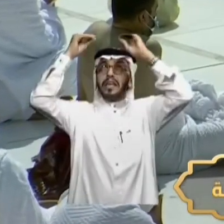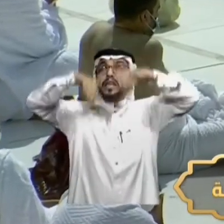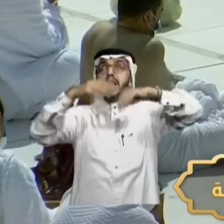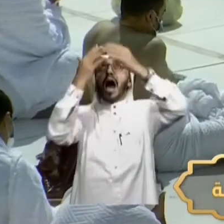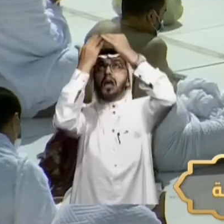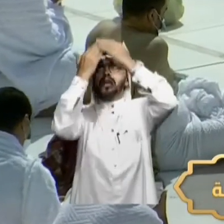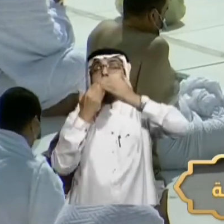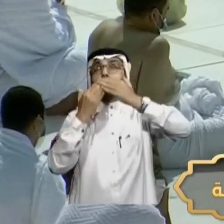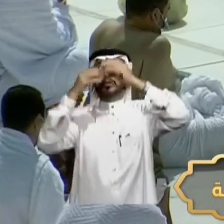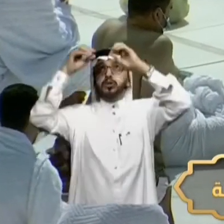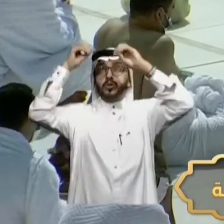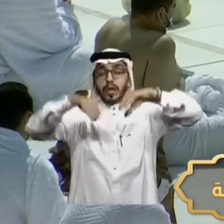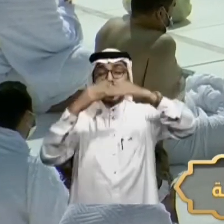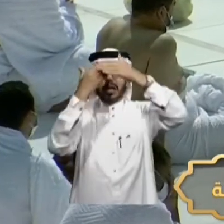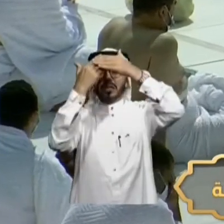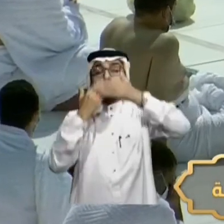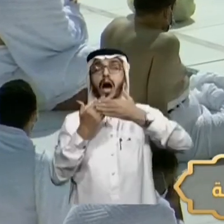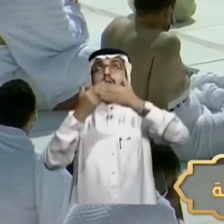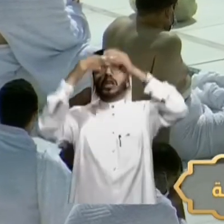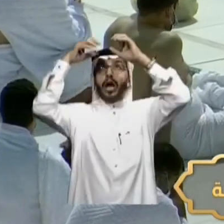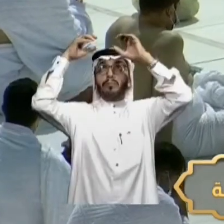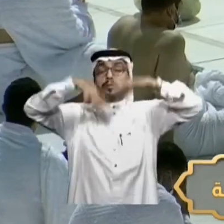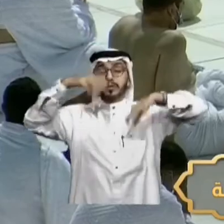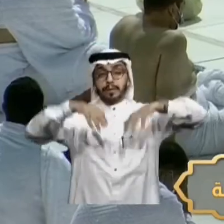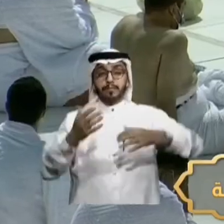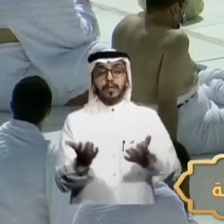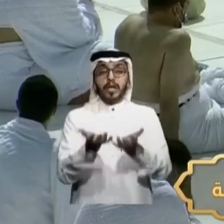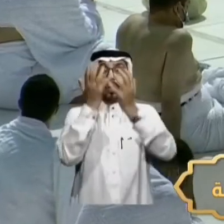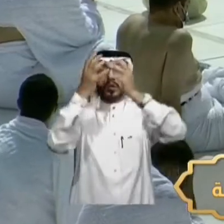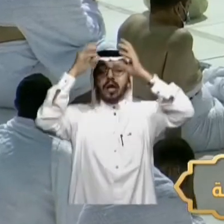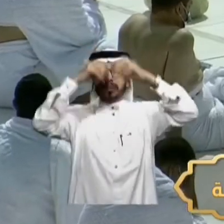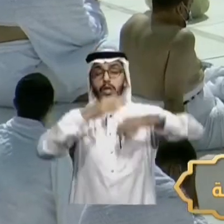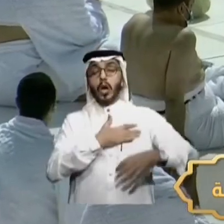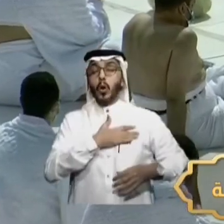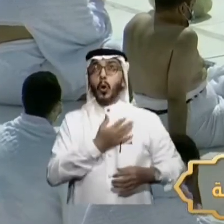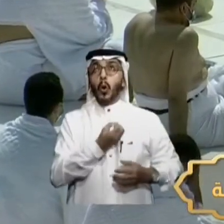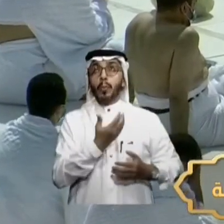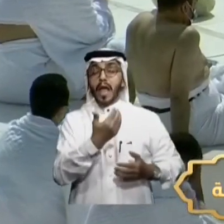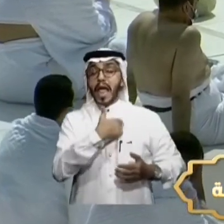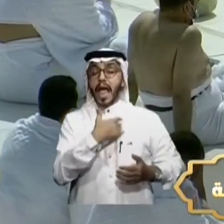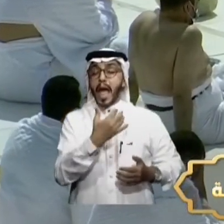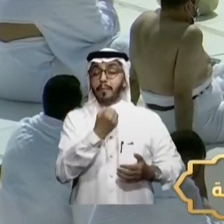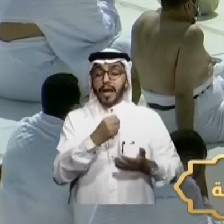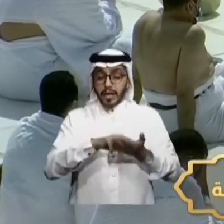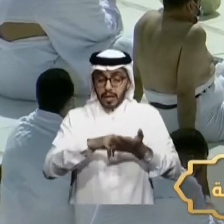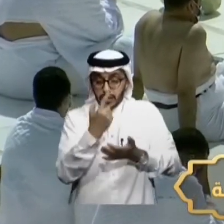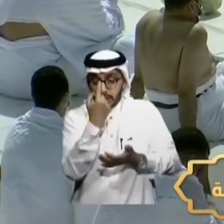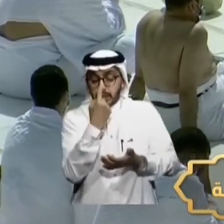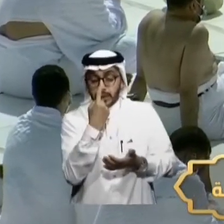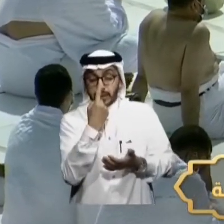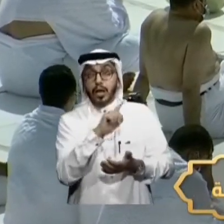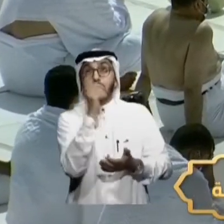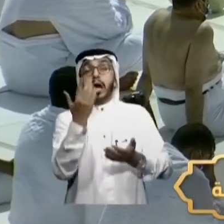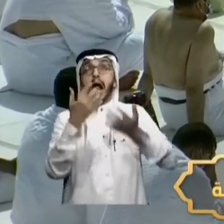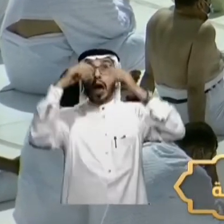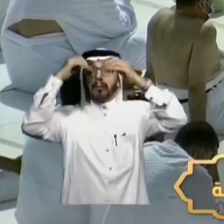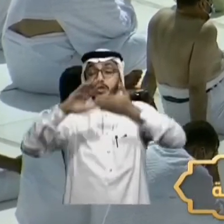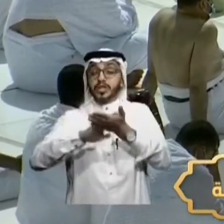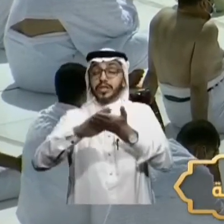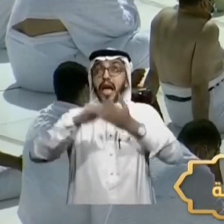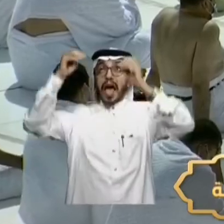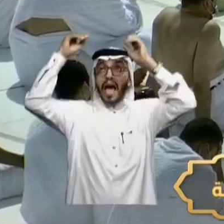اللهم أغِثنا، اللهم أغِثنا، اللهم أغِث قلوبنا بالإيمان واليقين، وبلادنا